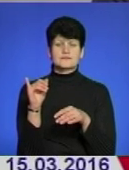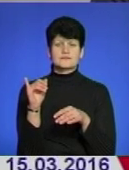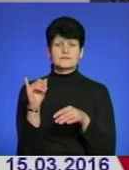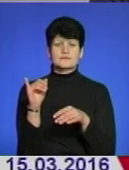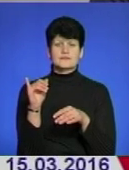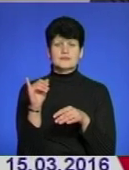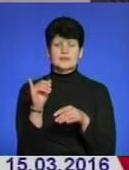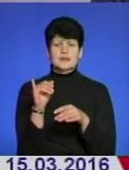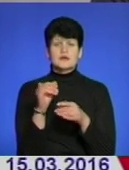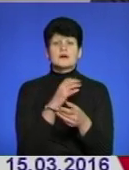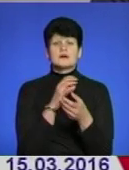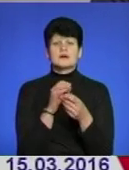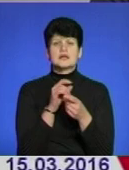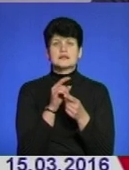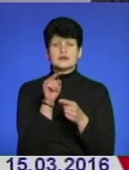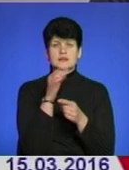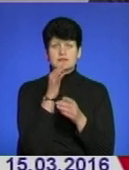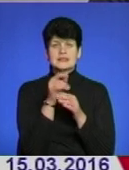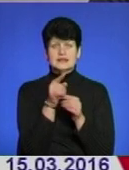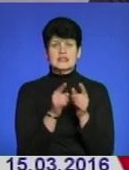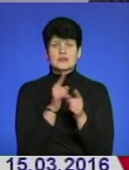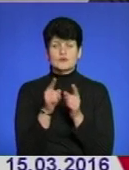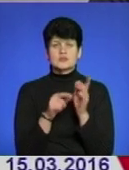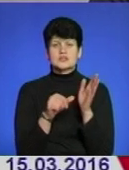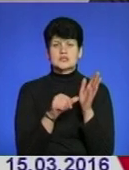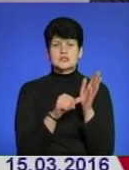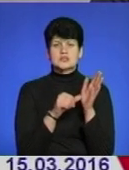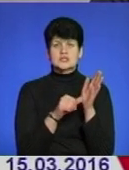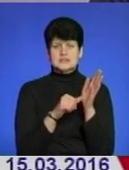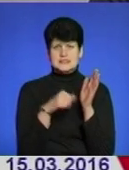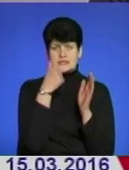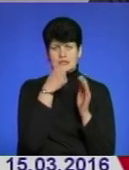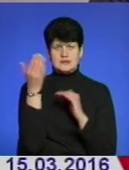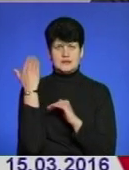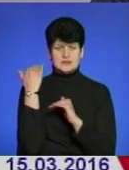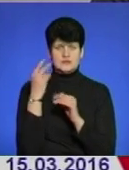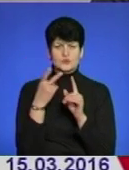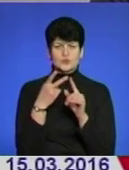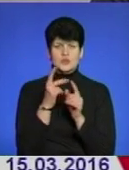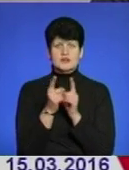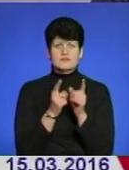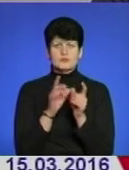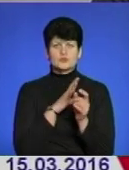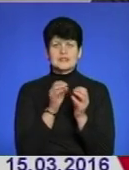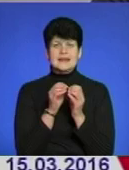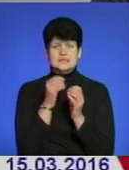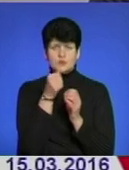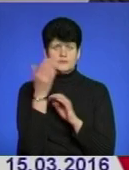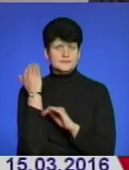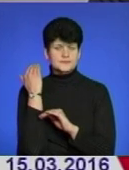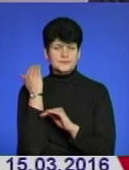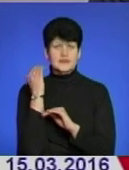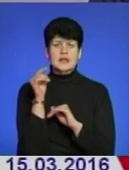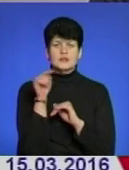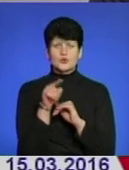дві таких реформ. Одна реформа 60 лет назад, другая реформа 10 лет назад, для